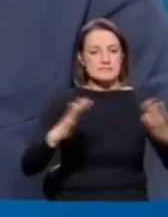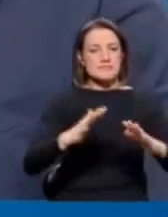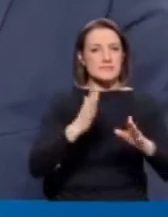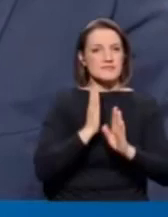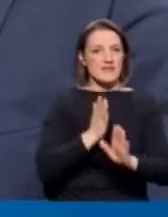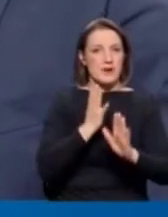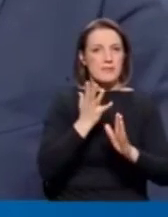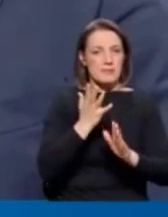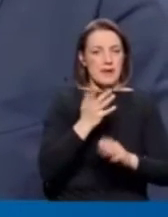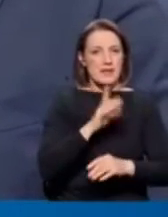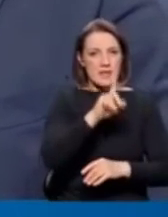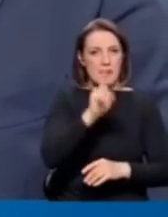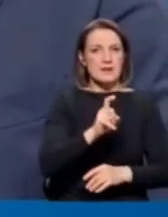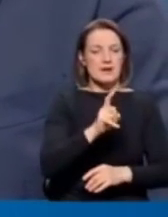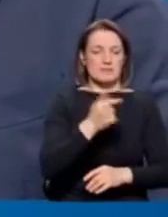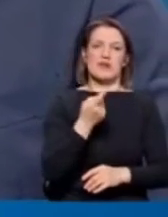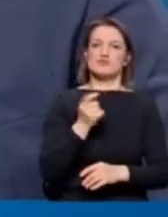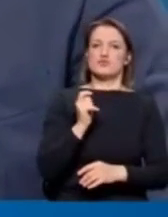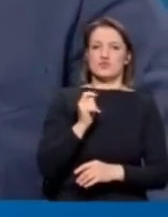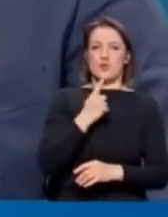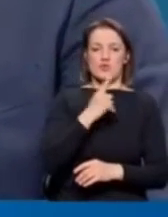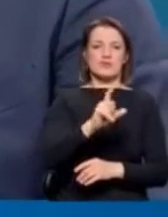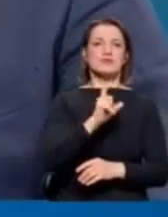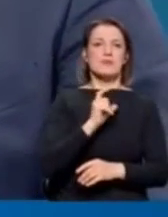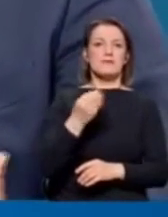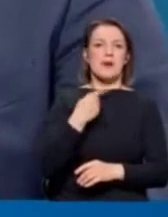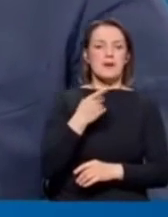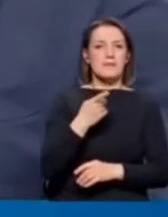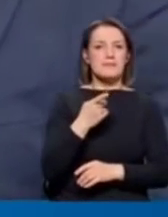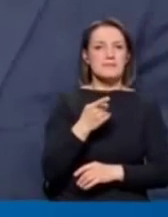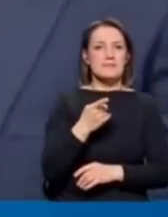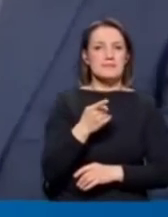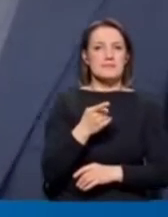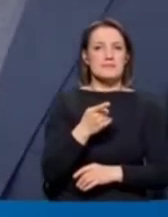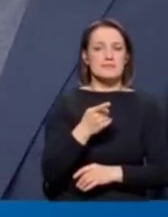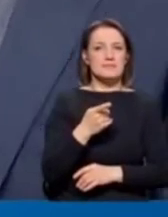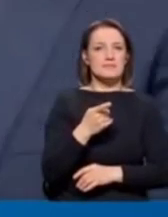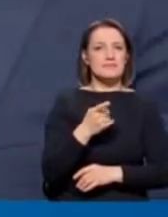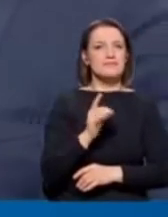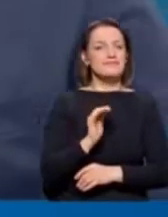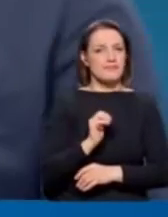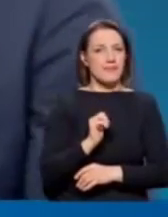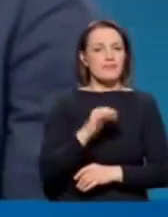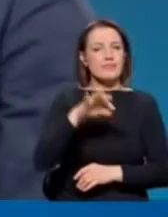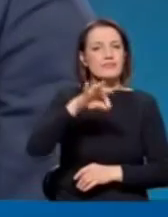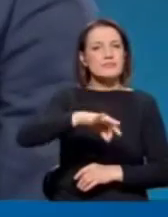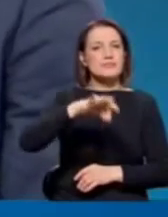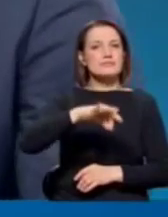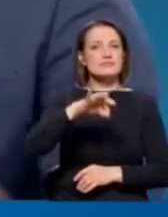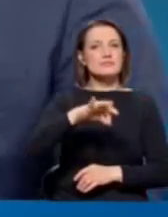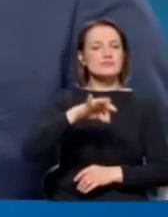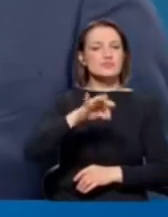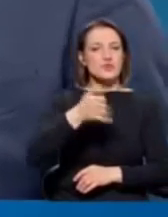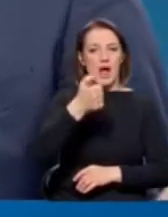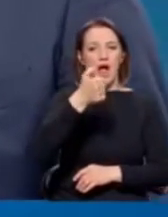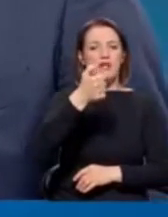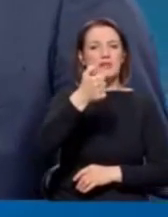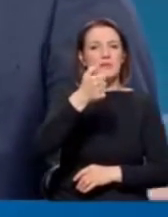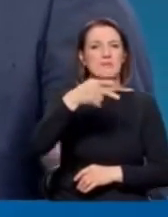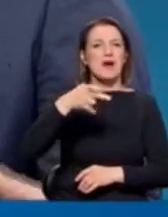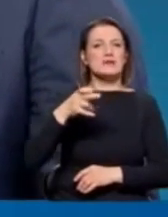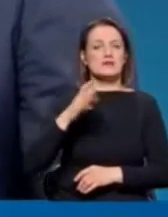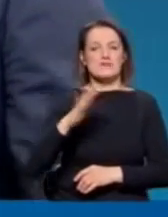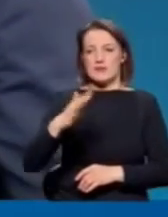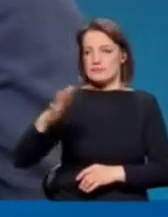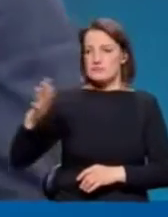biraz zor dedi yani birleştirici yanına anlatmak içine şimdi 61